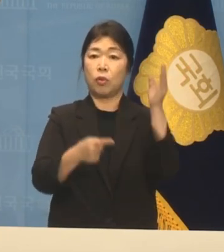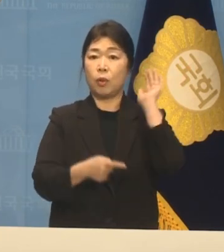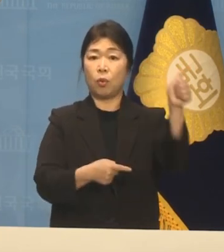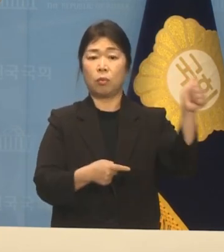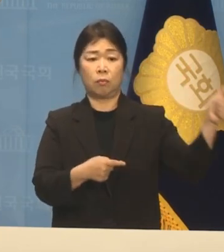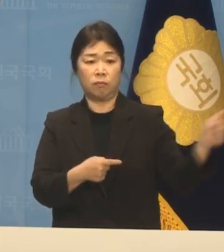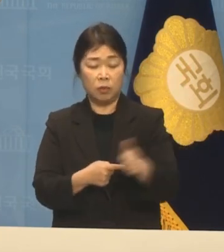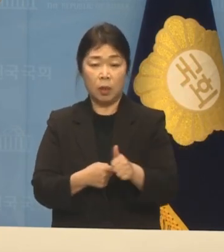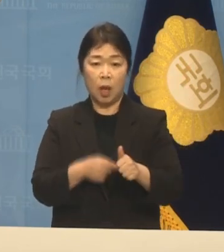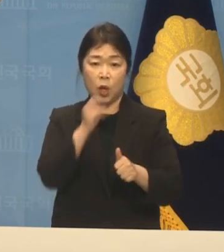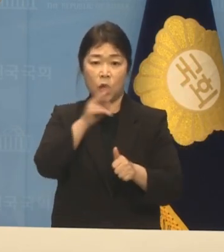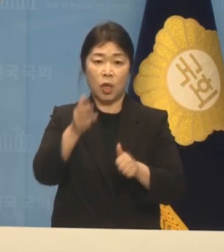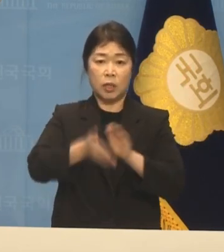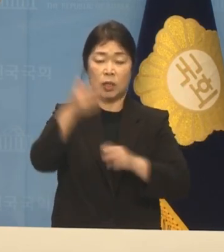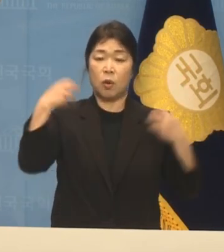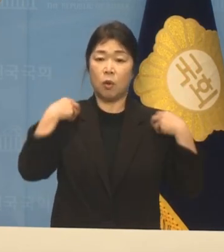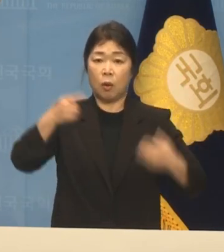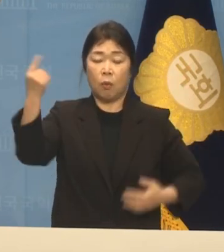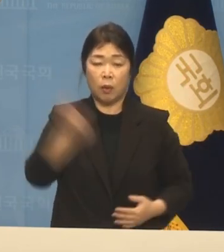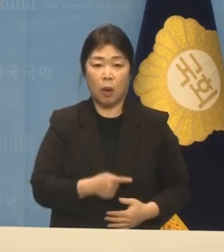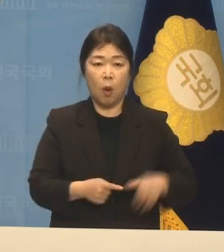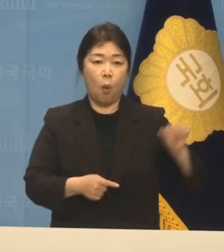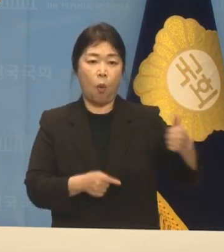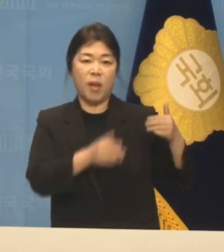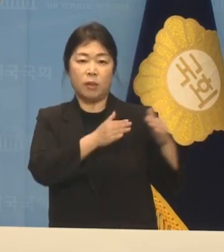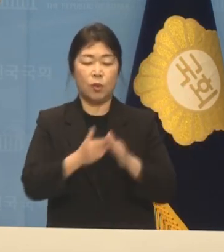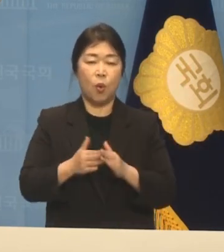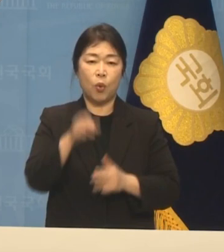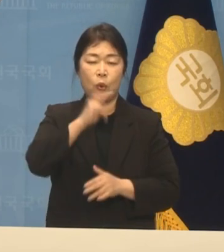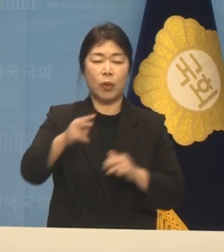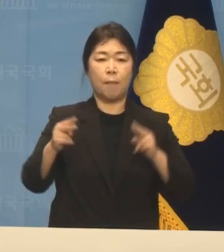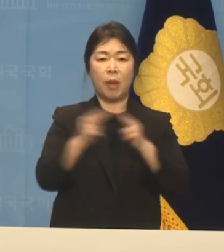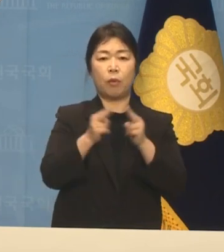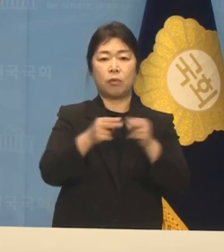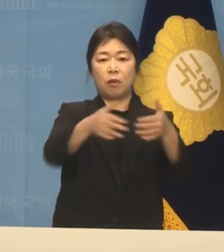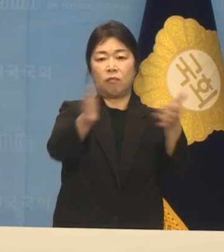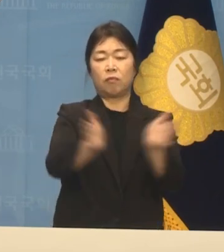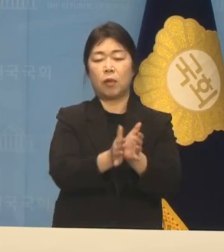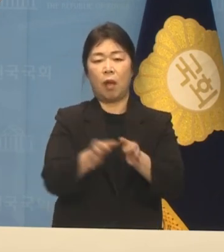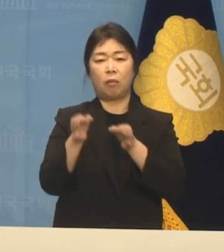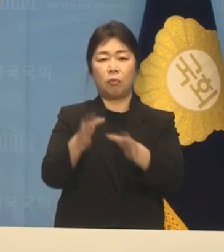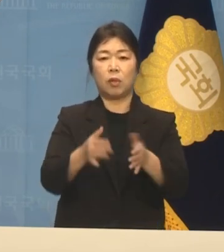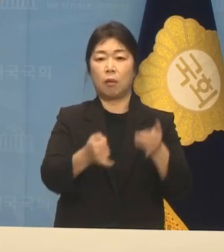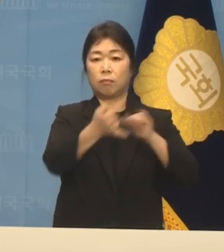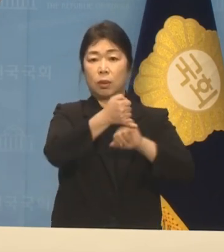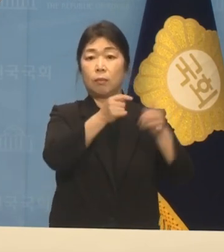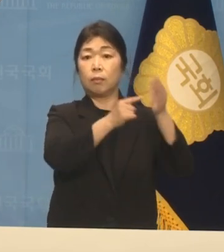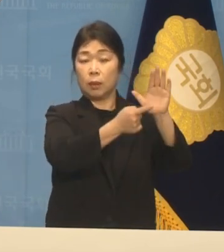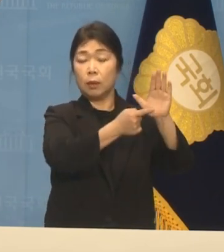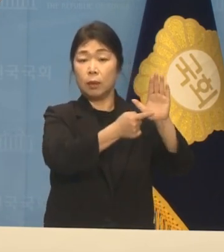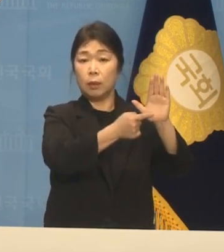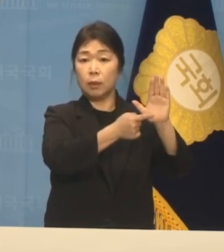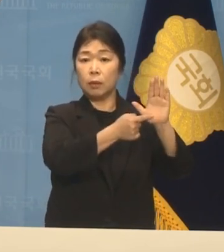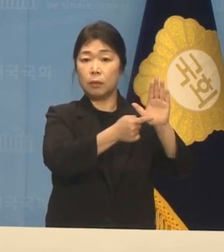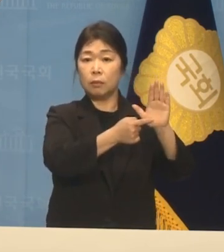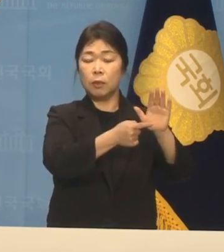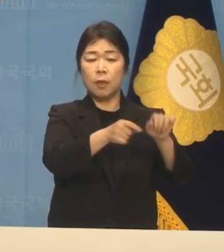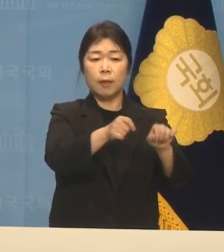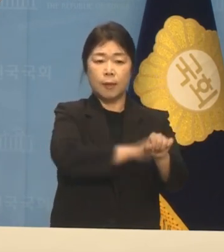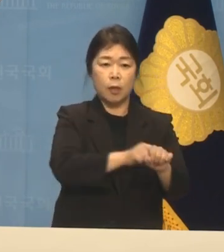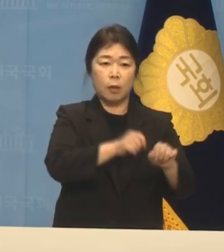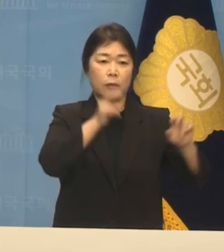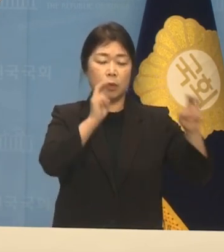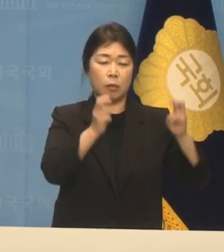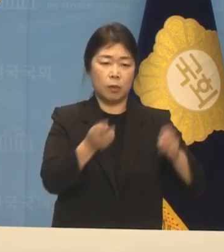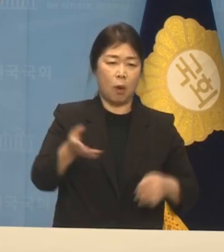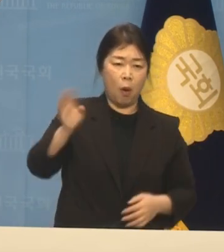대통령까지 용인시청에 나타나 500조 용인 반도체 클러스터 투자를 공언하였습니다. 특정 기업 주식